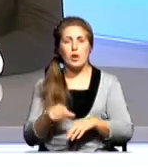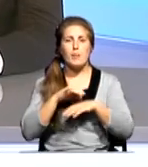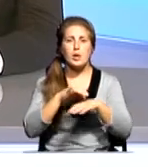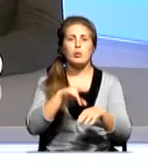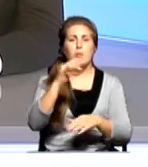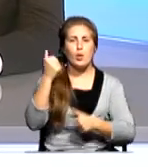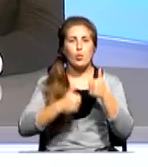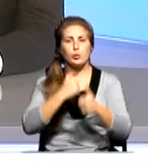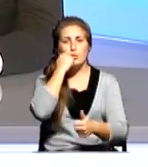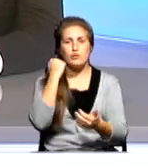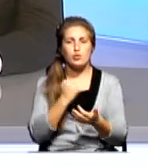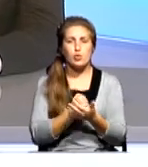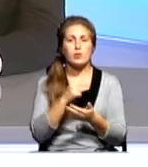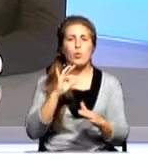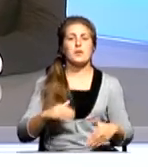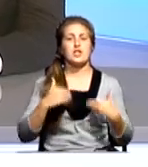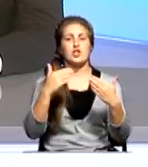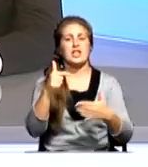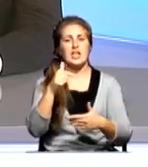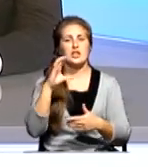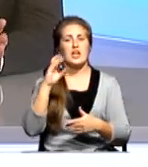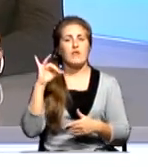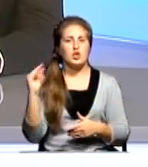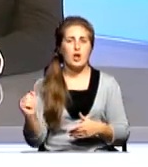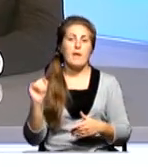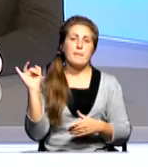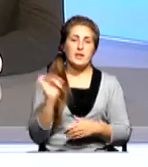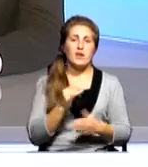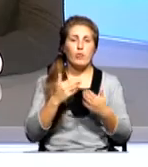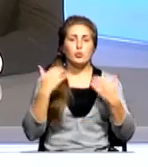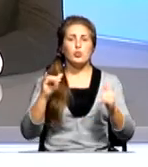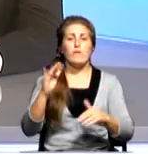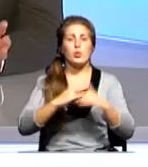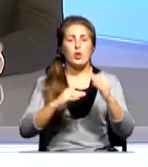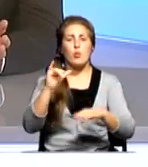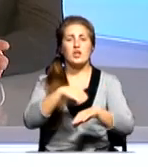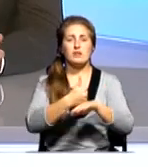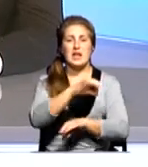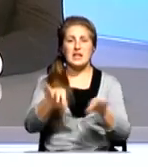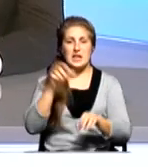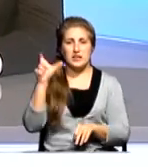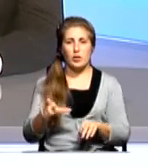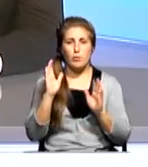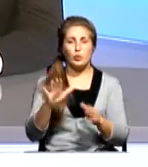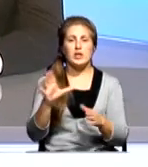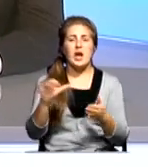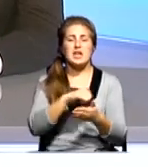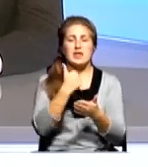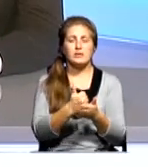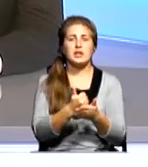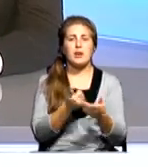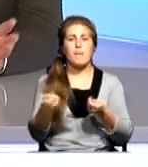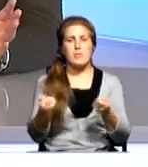конкурсу утвержден по предложению геннадий сергеевич и вот уже в руках у главного архитектора будут все основные бразды правления